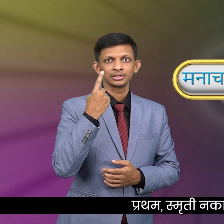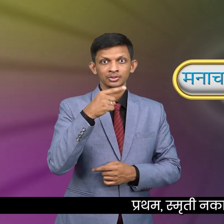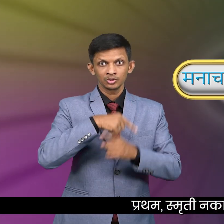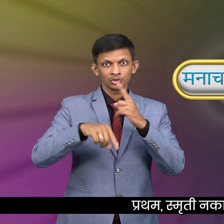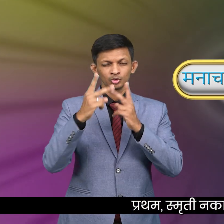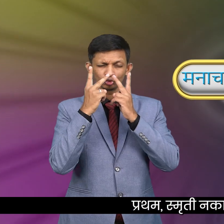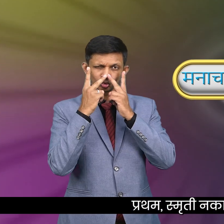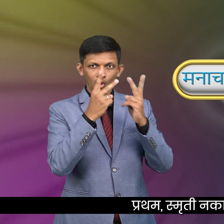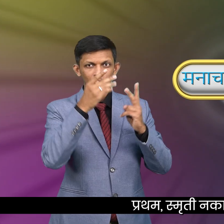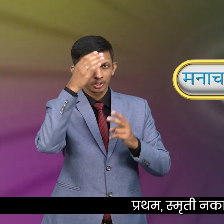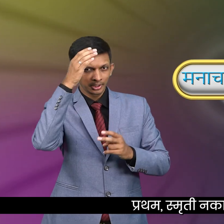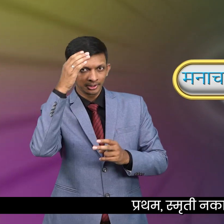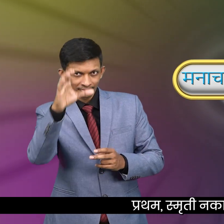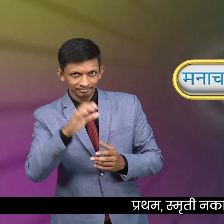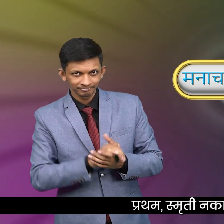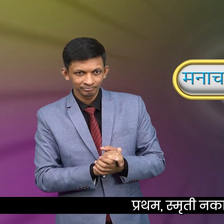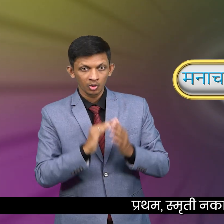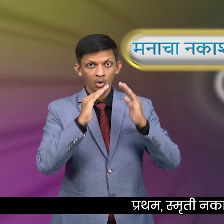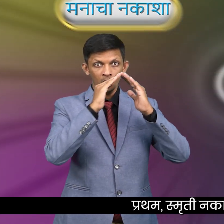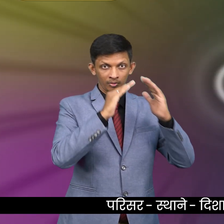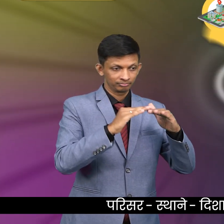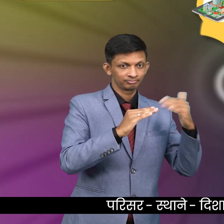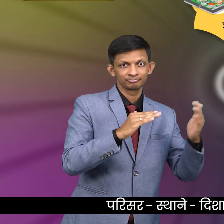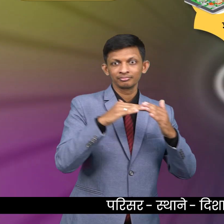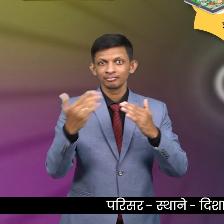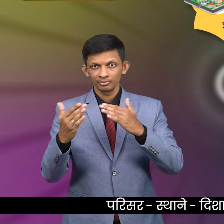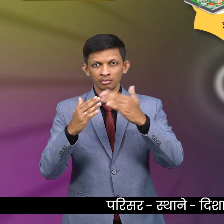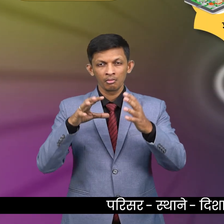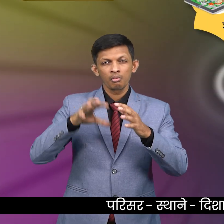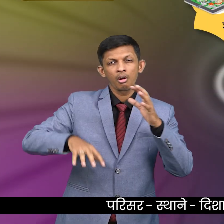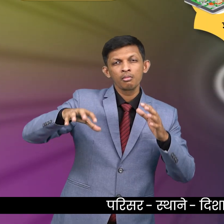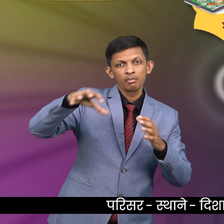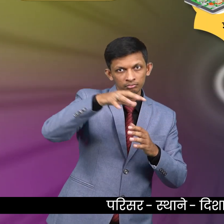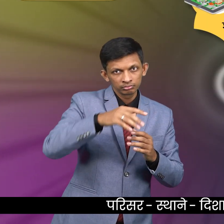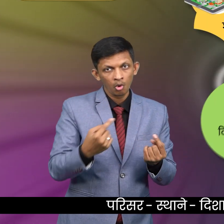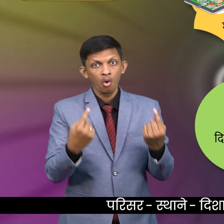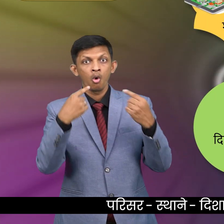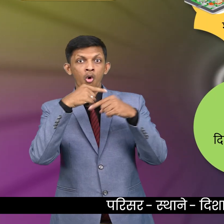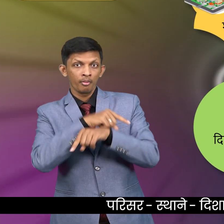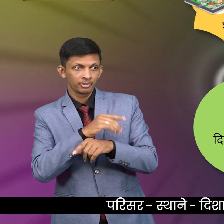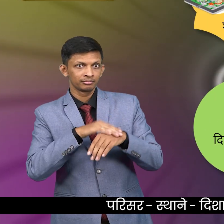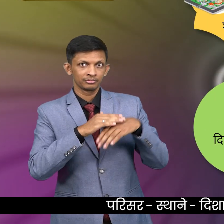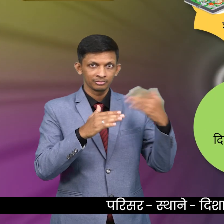प्रथम स्मृती नकाशावर एक नजर टाका। परिसर, स्थाने,